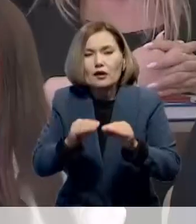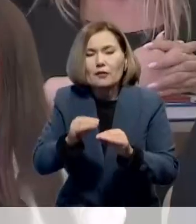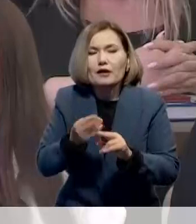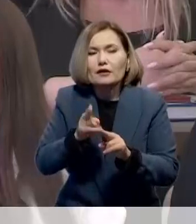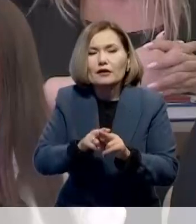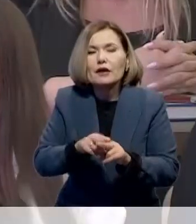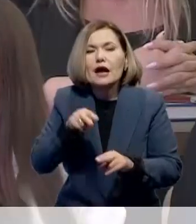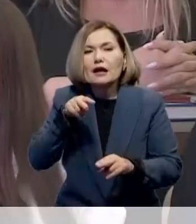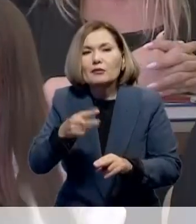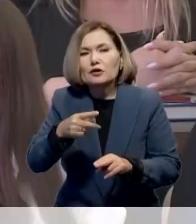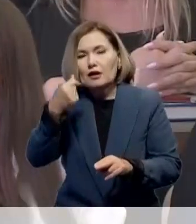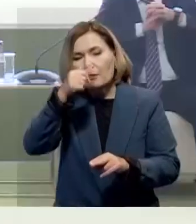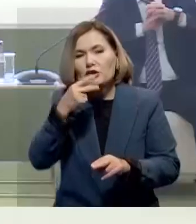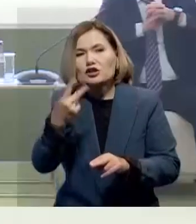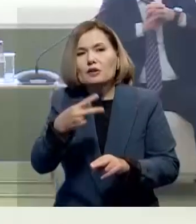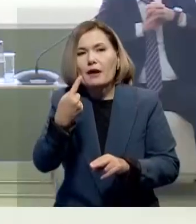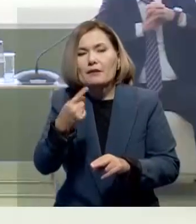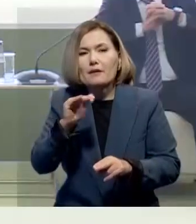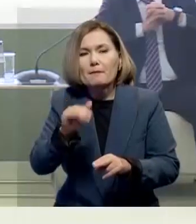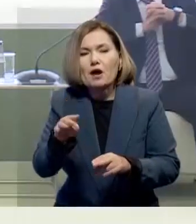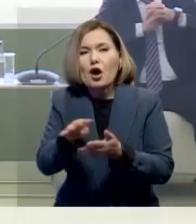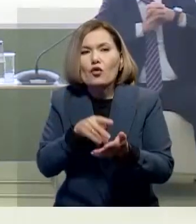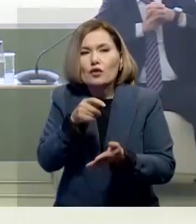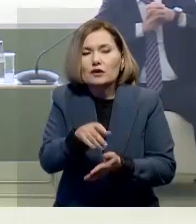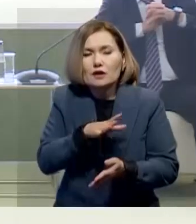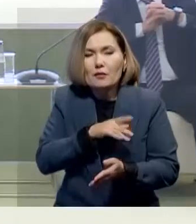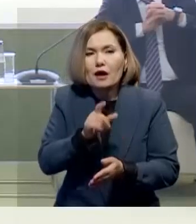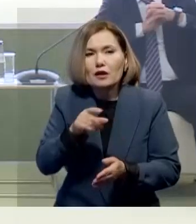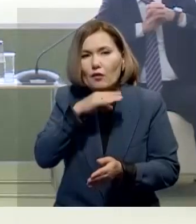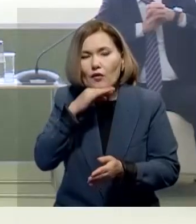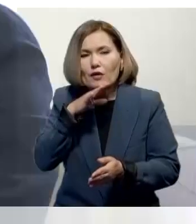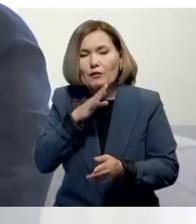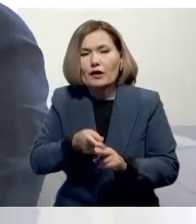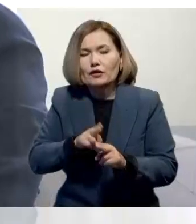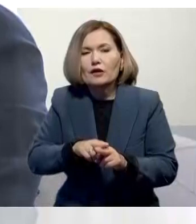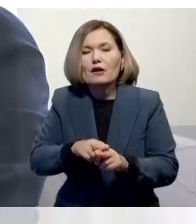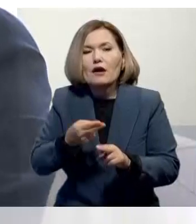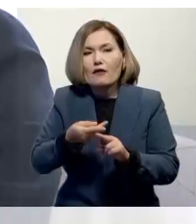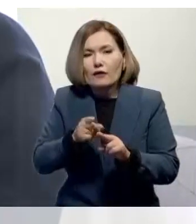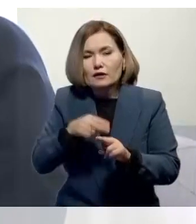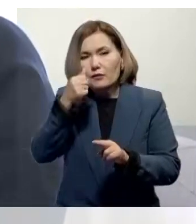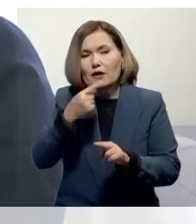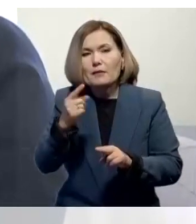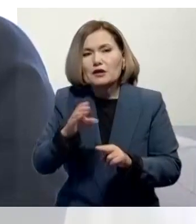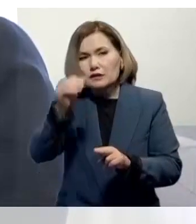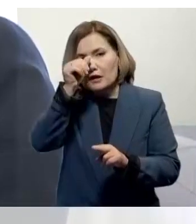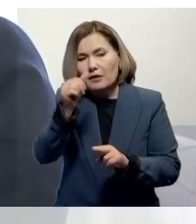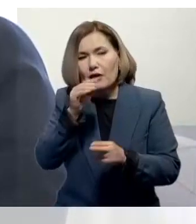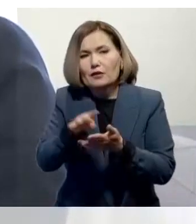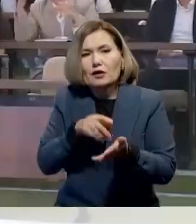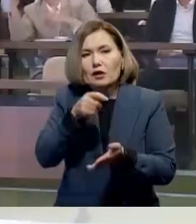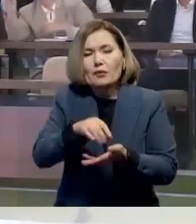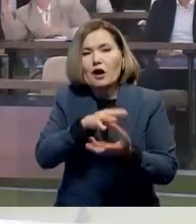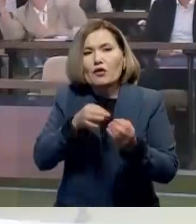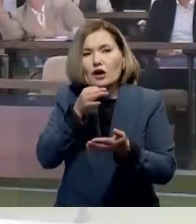жылы 22 мыңнан астам өтініш түсті. Биылда аз болмайды дейді мамандар. Құжаттар 1 қыркүйектен бастап қабылданады, ал қорытынды